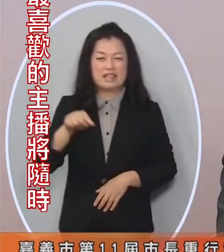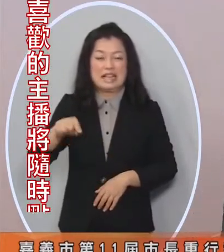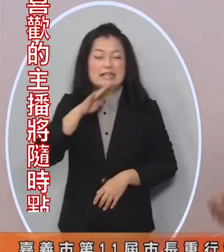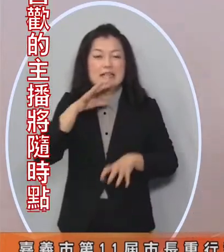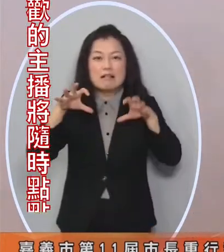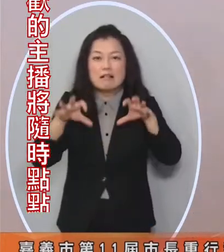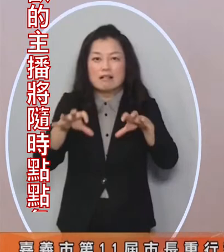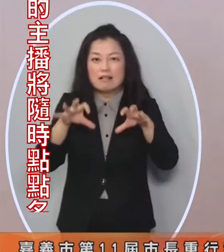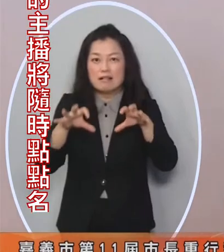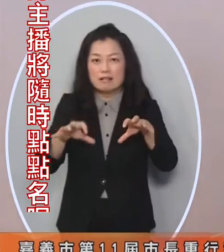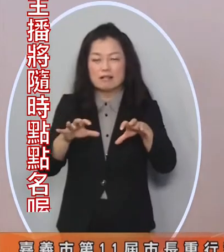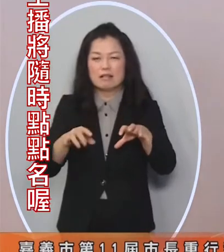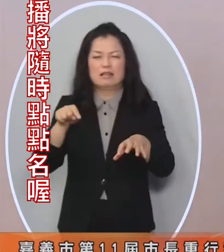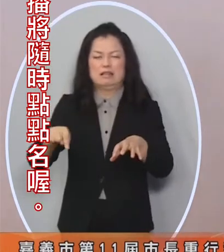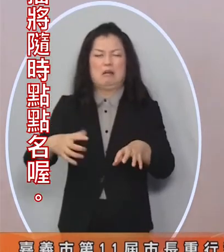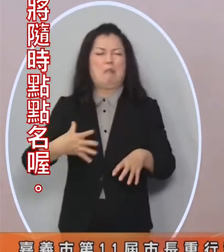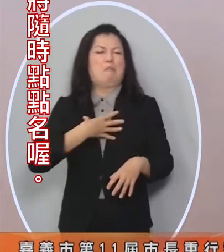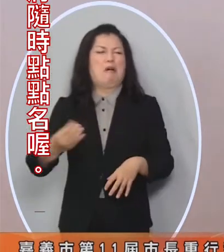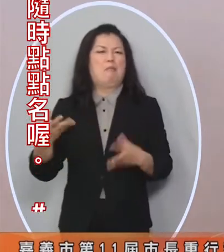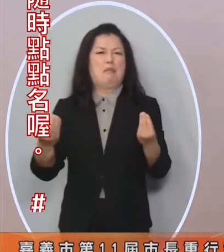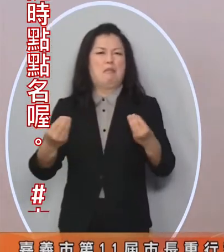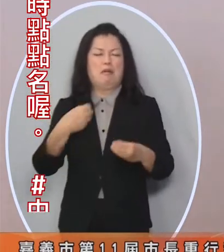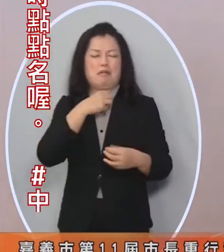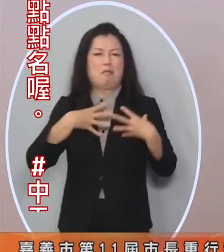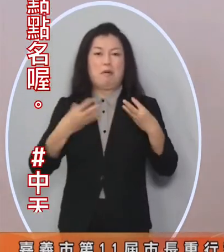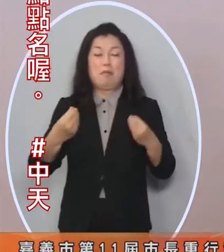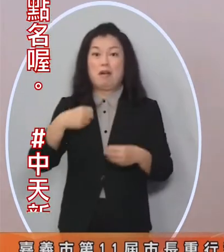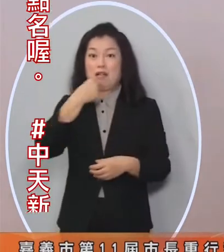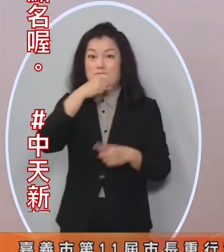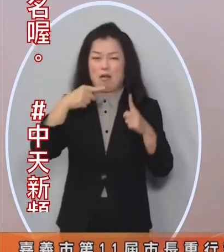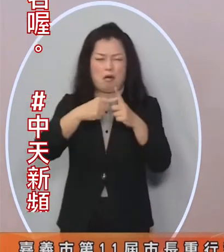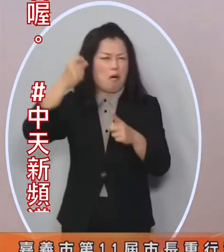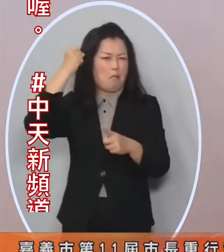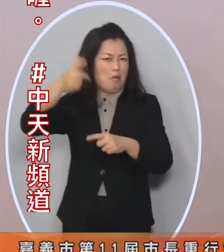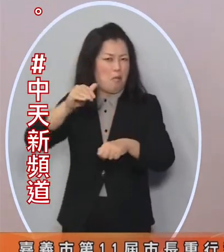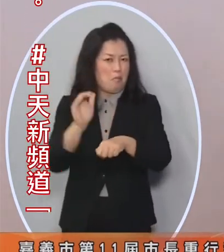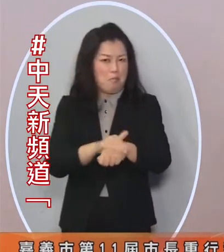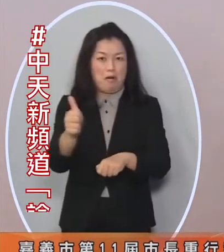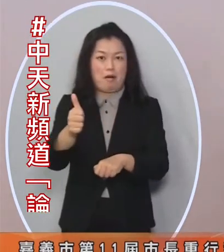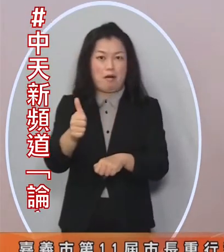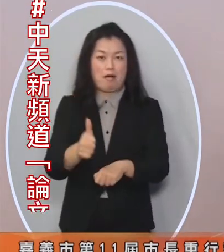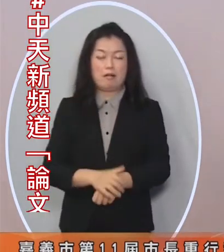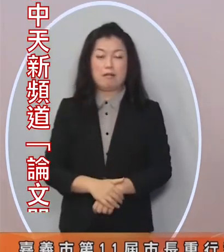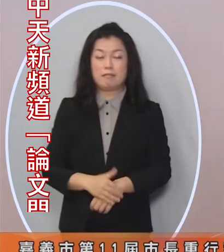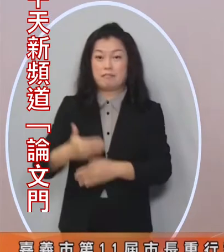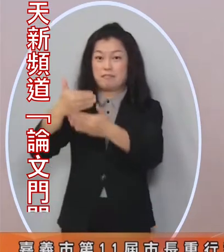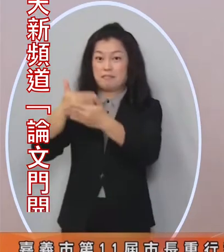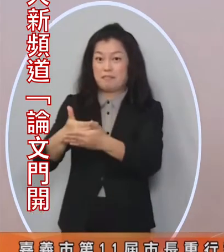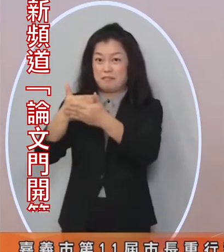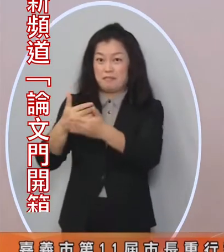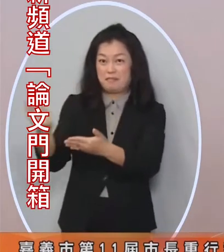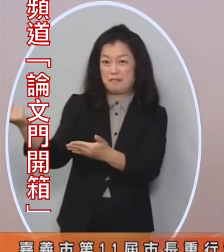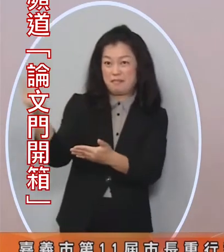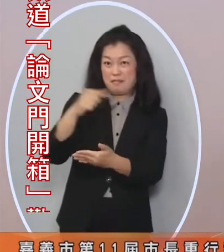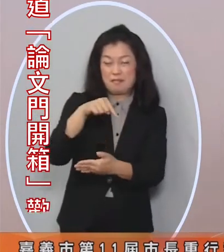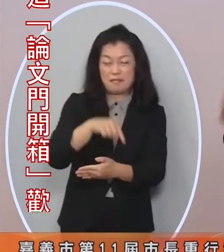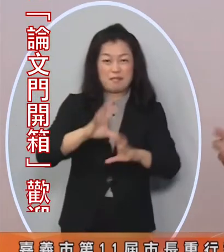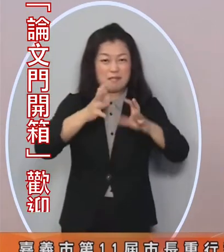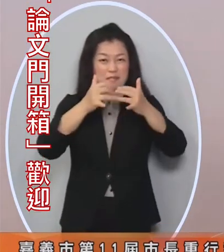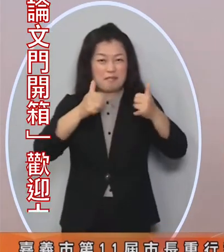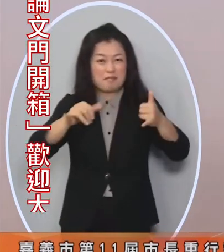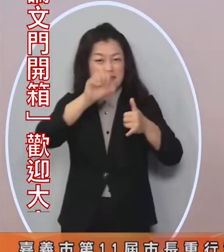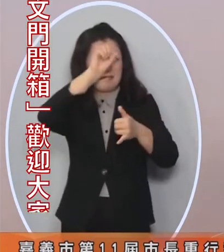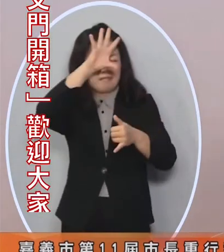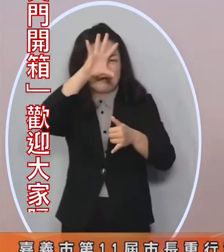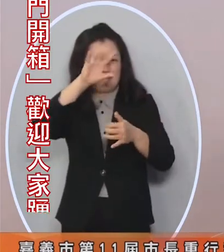人个啦，免惊个啦。台湾人头脑足巧，台湾人足敖个，还是大陆过来只国民党个后代，敢